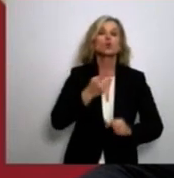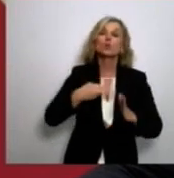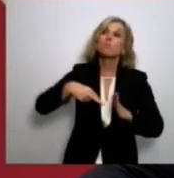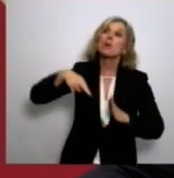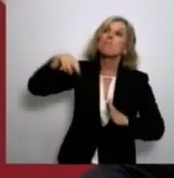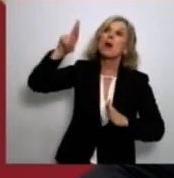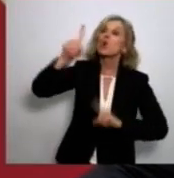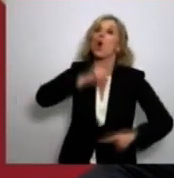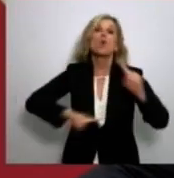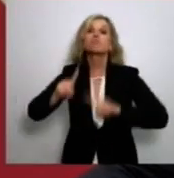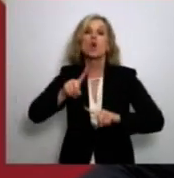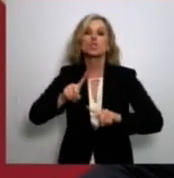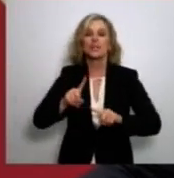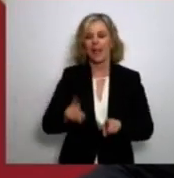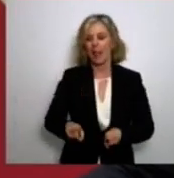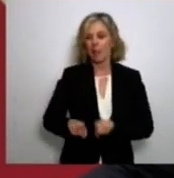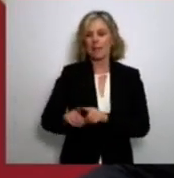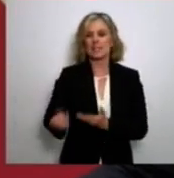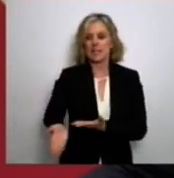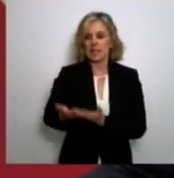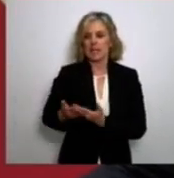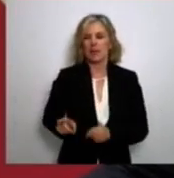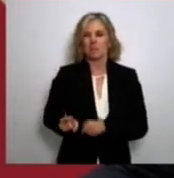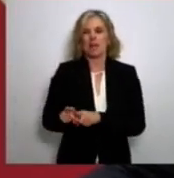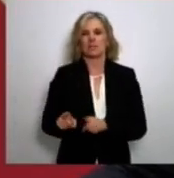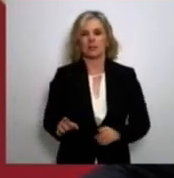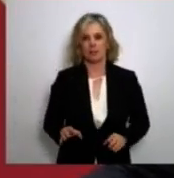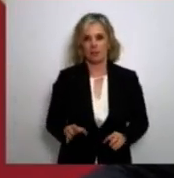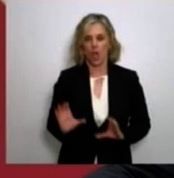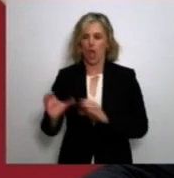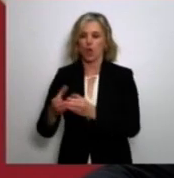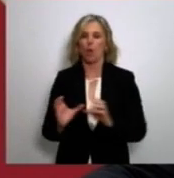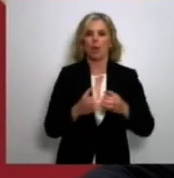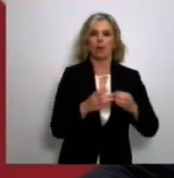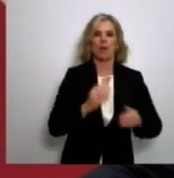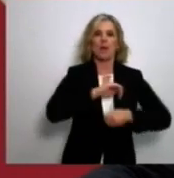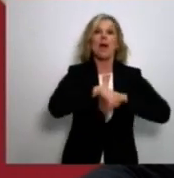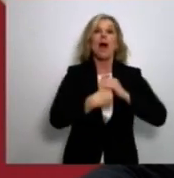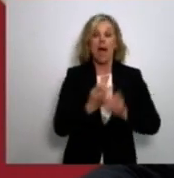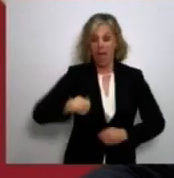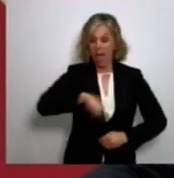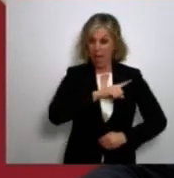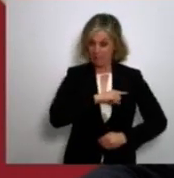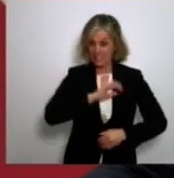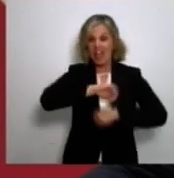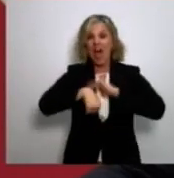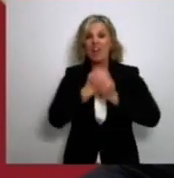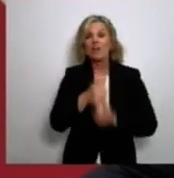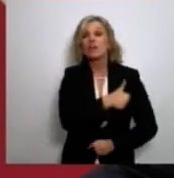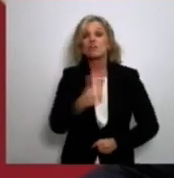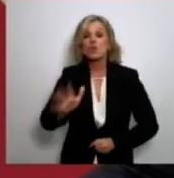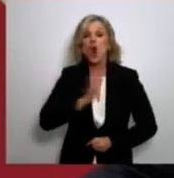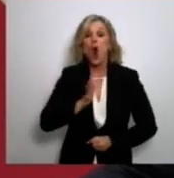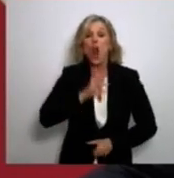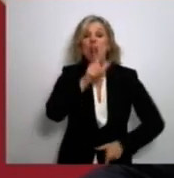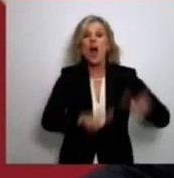στην εύνοια της γνωστής πρεσβείας. Μας ενδιαφέρει μόνο ο λαός, ο οποίος πρέπει να σπάσει τα